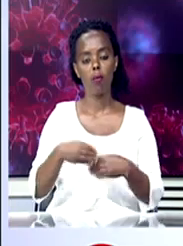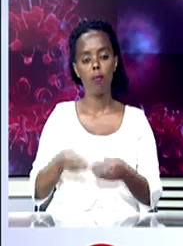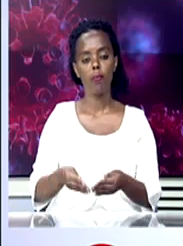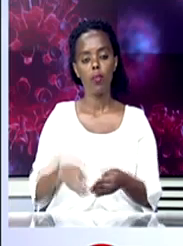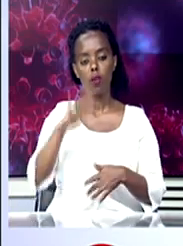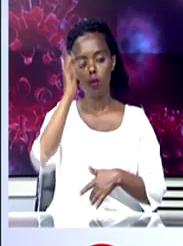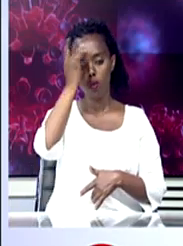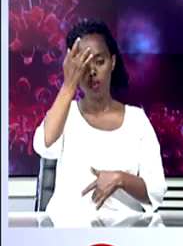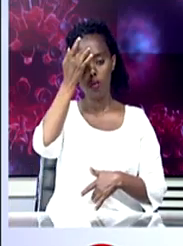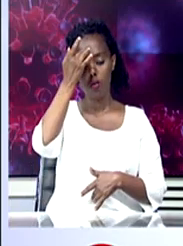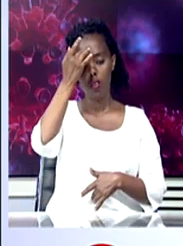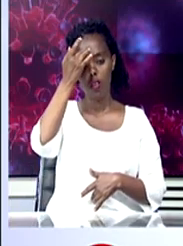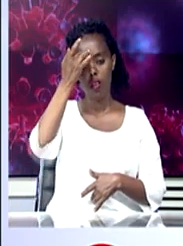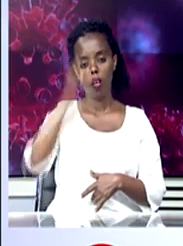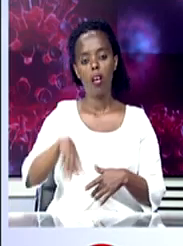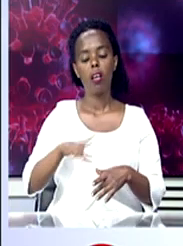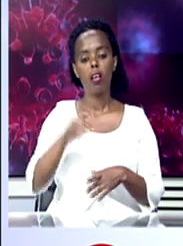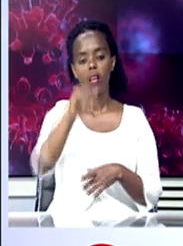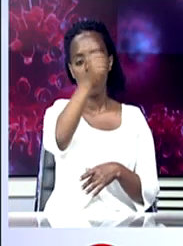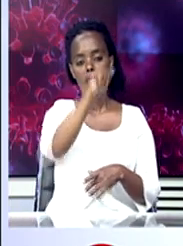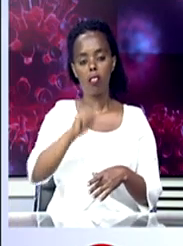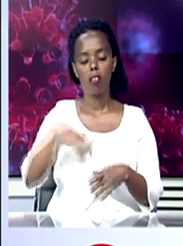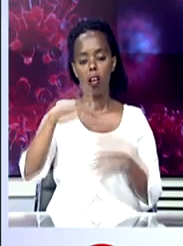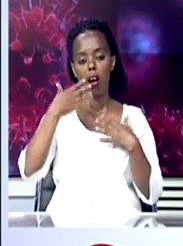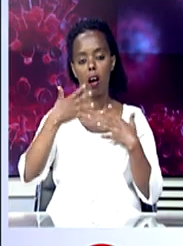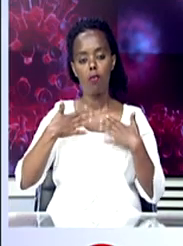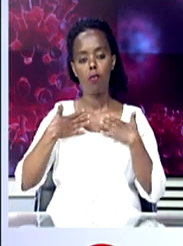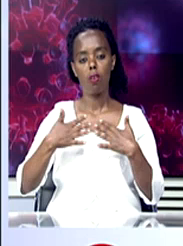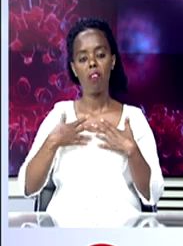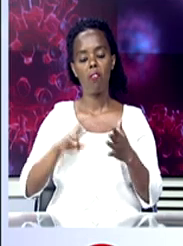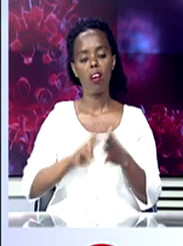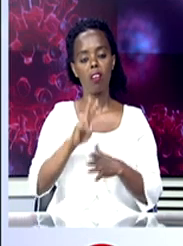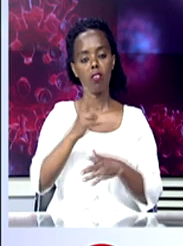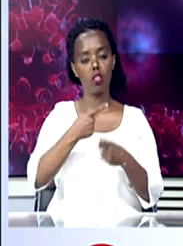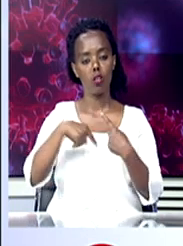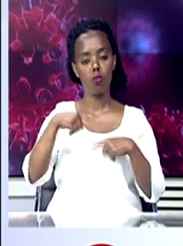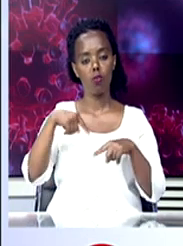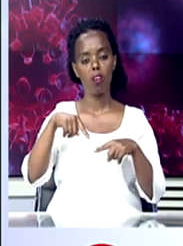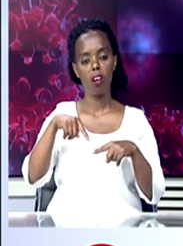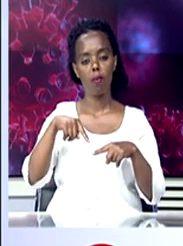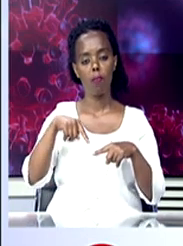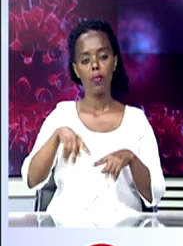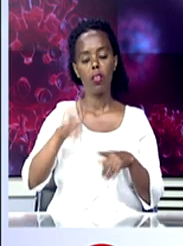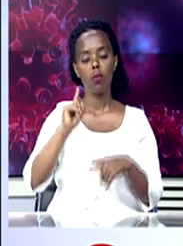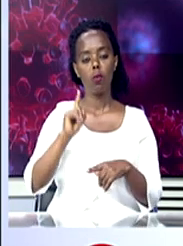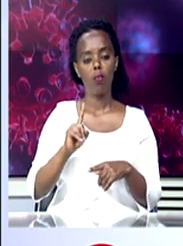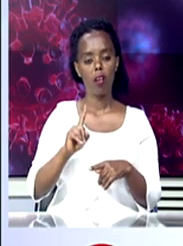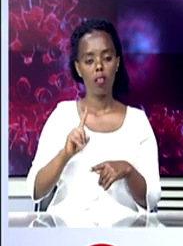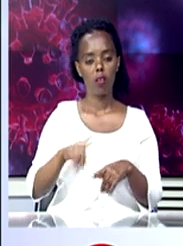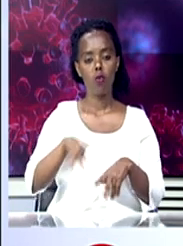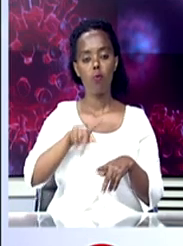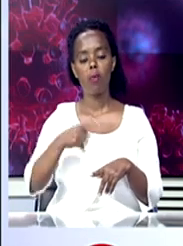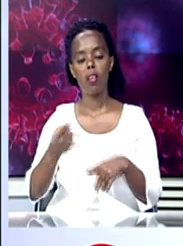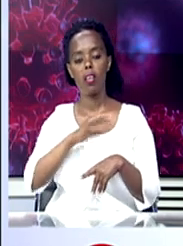kun dhukkuba qilleensaan hafuuraan vaayirasiitiin dhufedha. Tokkoffaa irratti uummati keenya